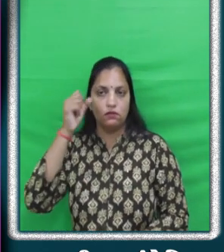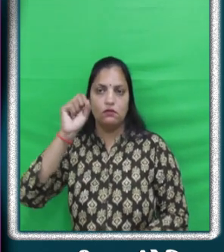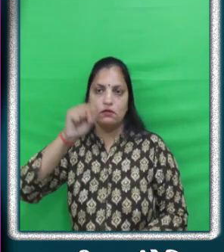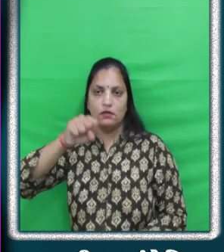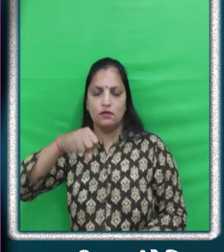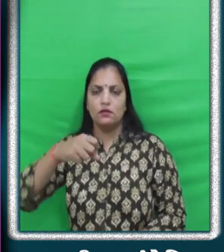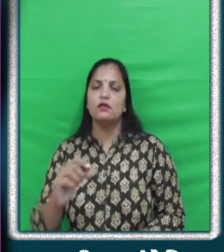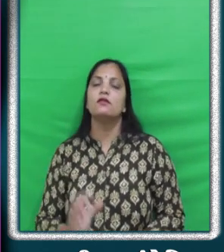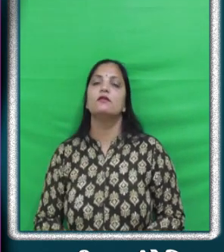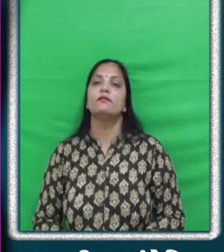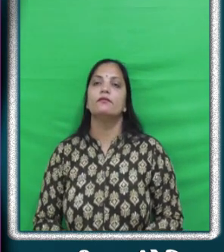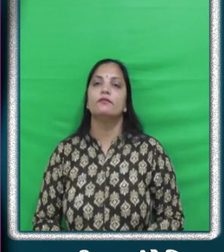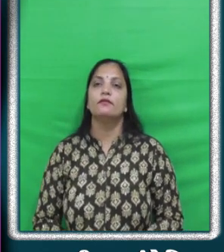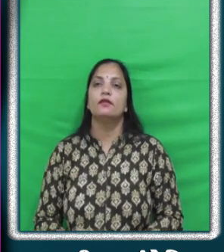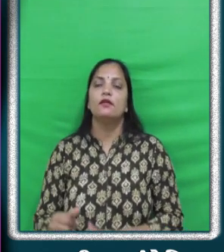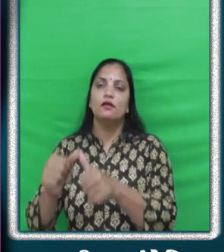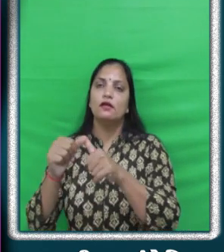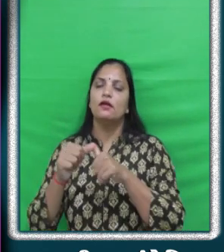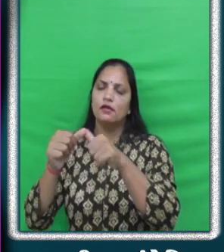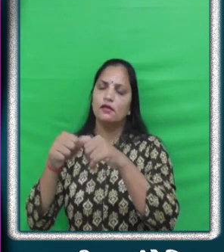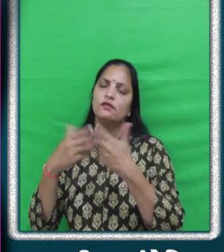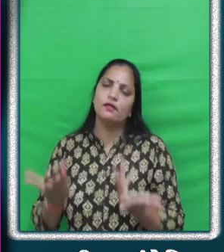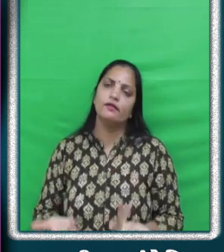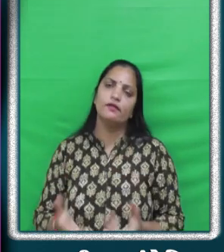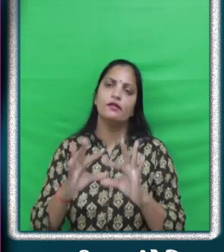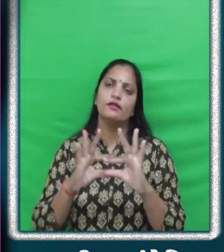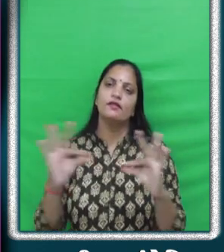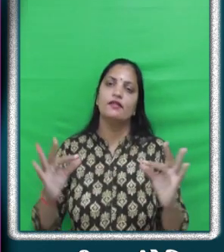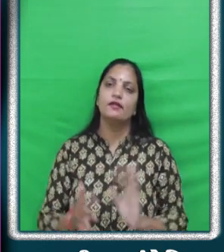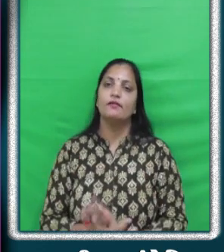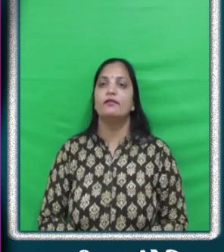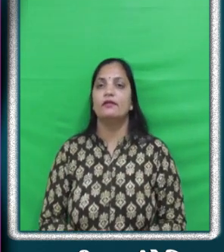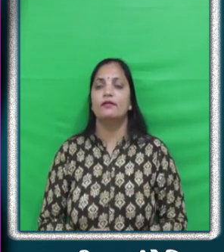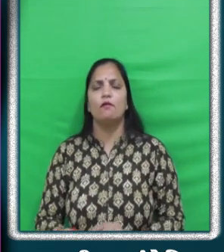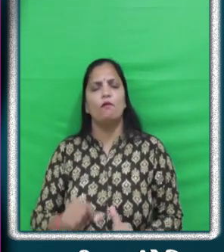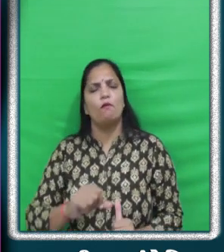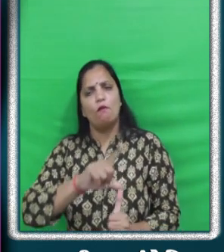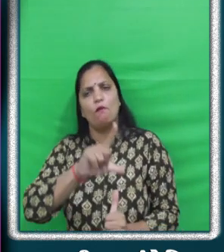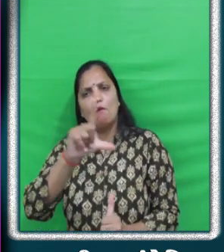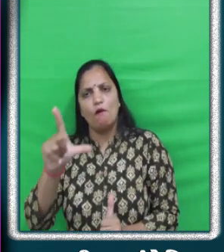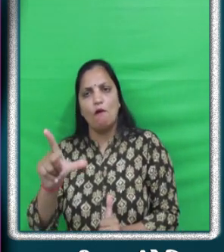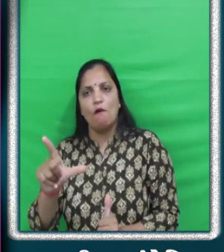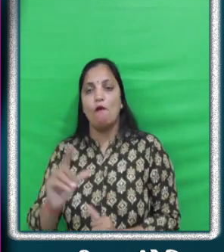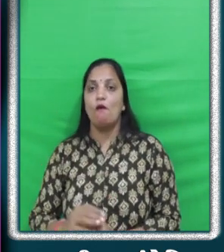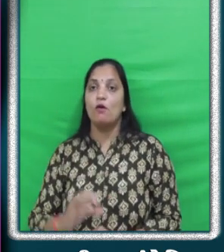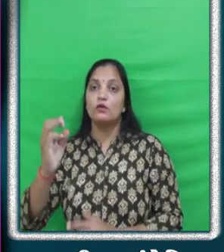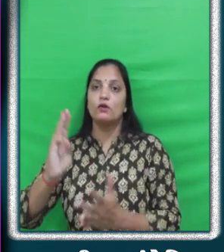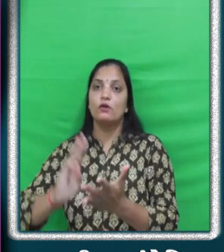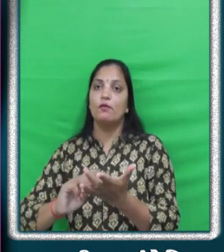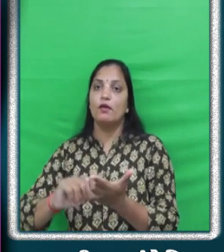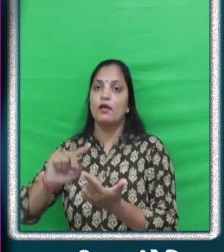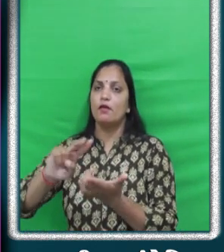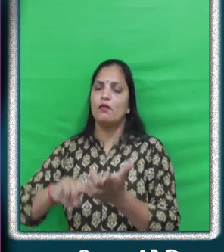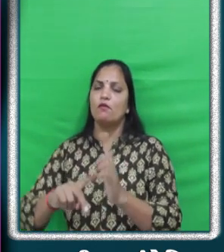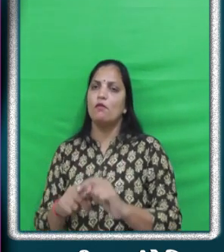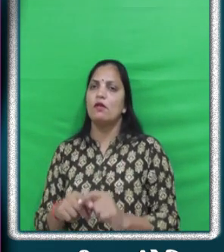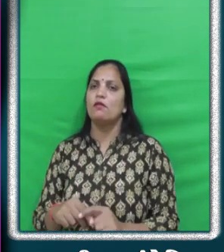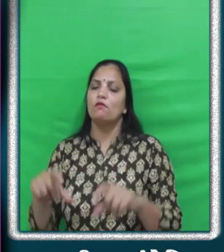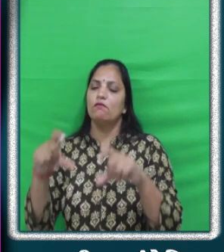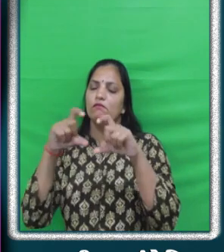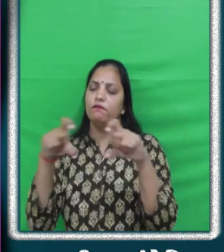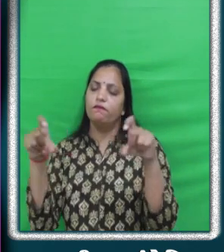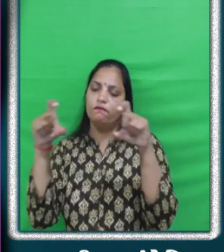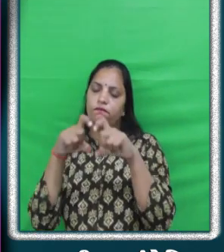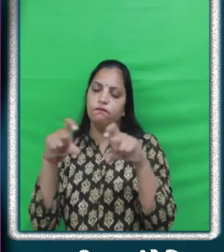તો તમારે યસ કરવાનું છે, અને આન્સર આપતા રહેવાનું છે। તમારી દરેકની કોમેન્ટ અહીં નોટિસ થશે, એવું નથી કે